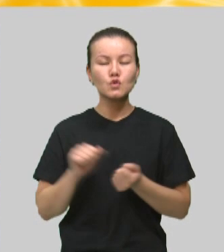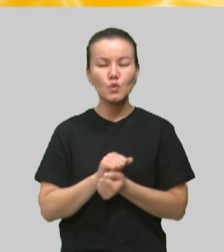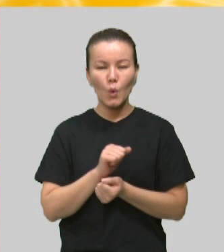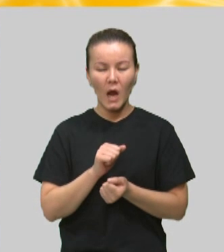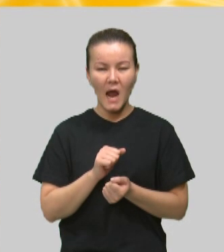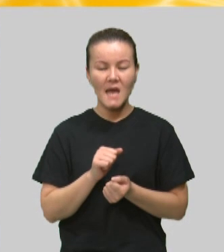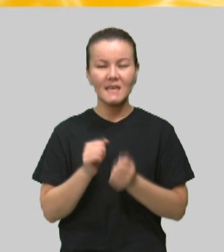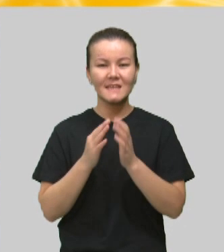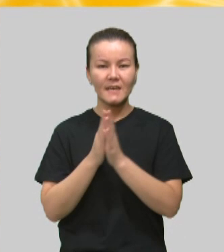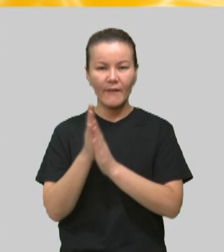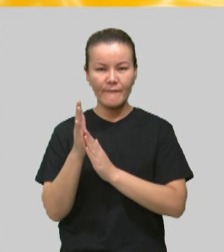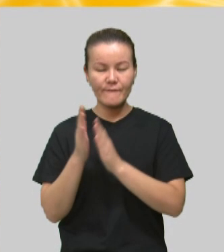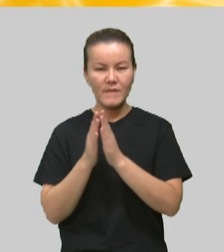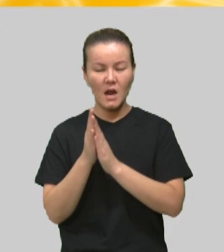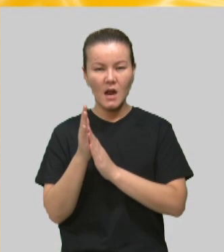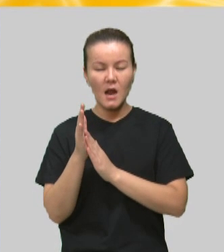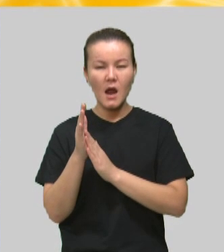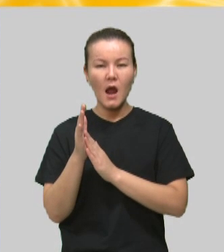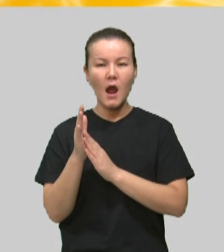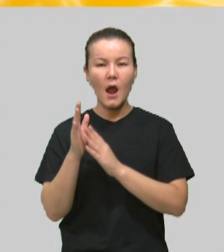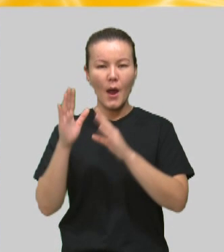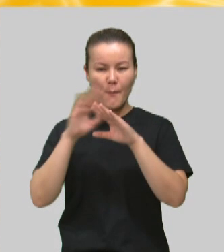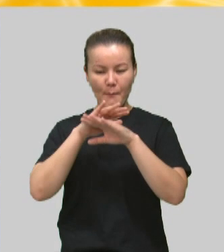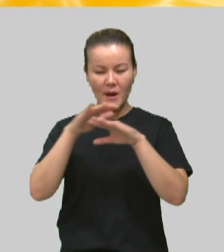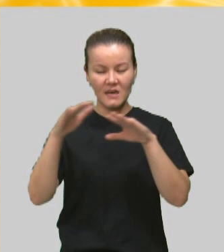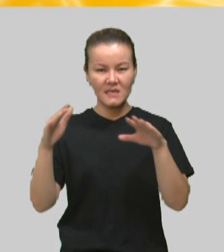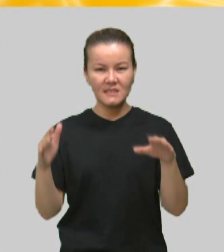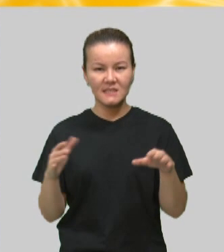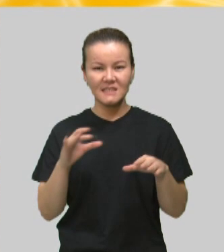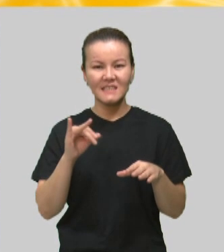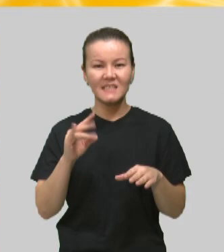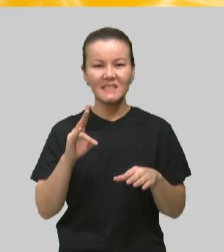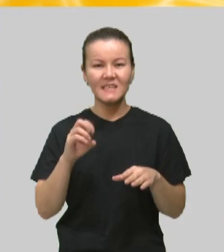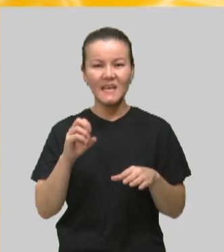Сухая трава покрылась инеем.